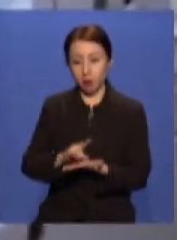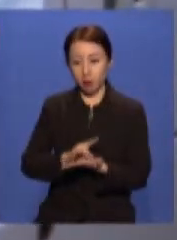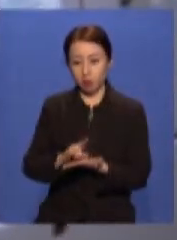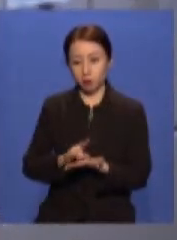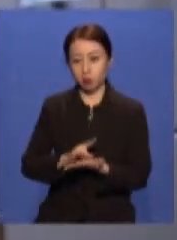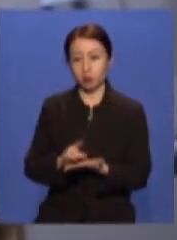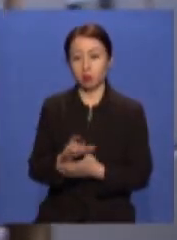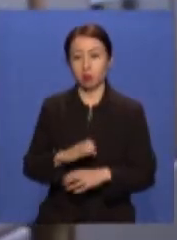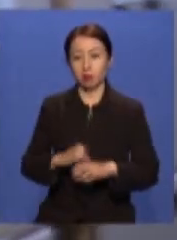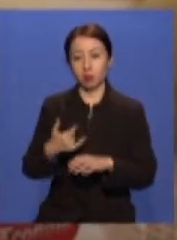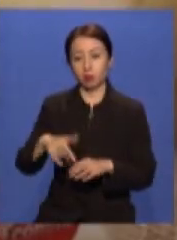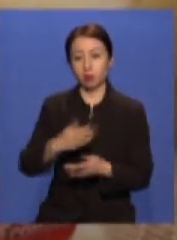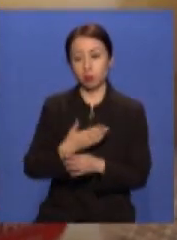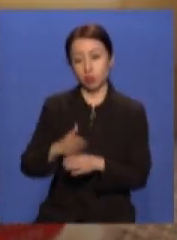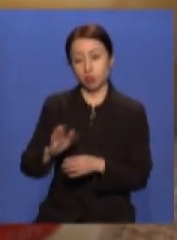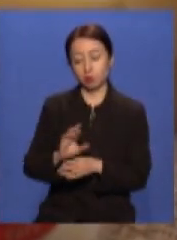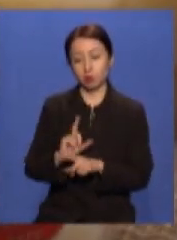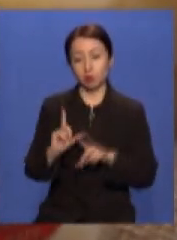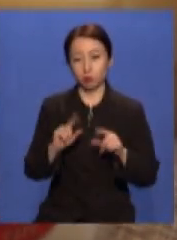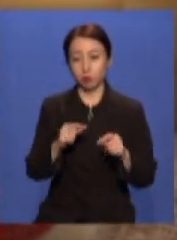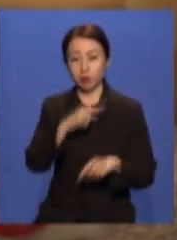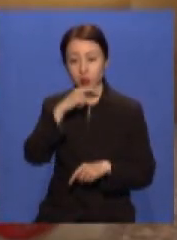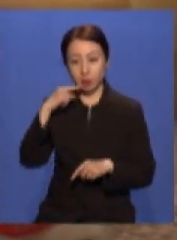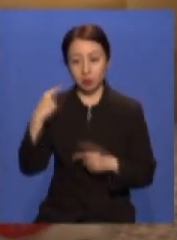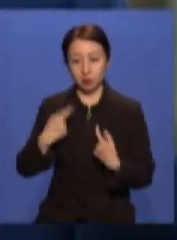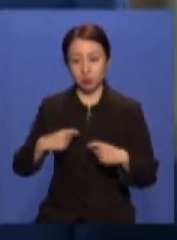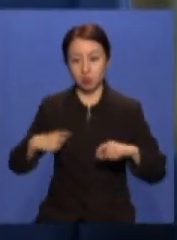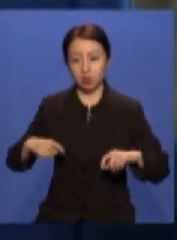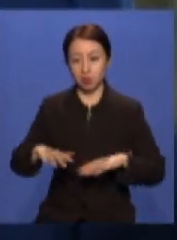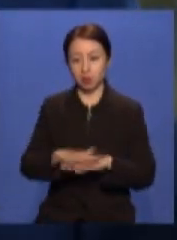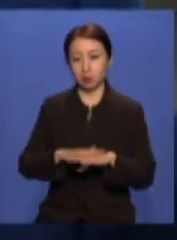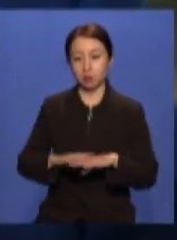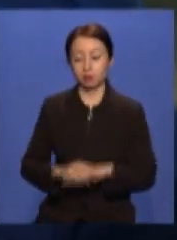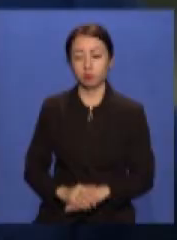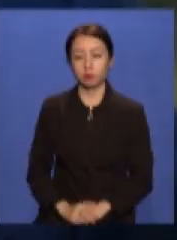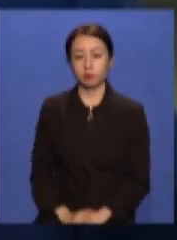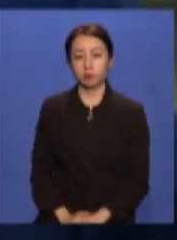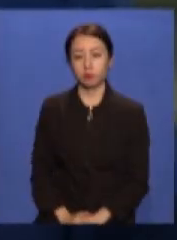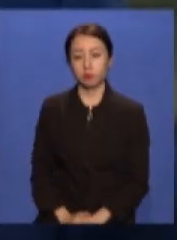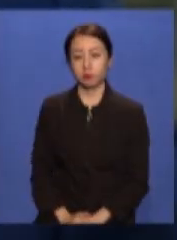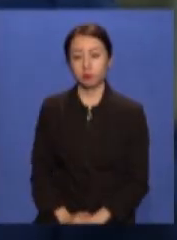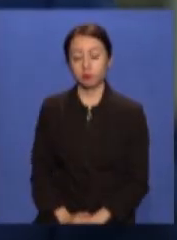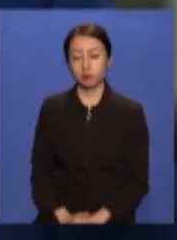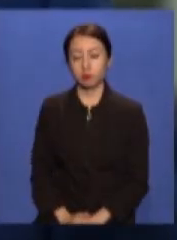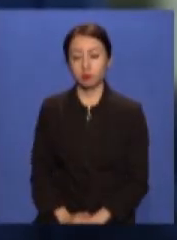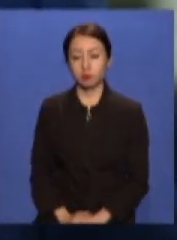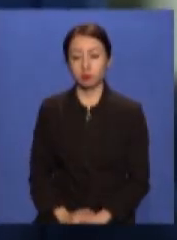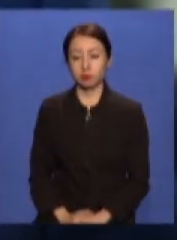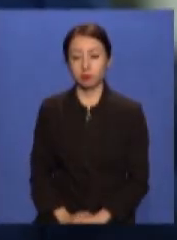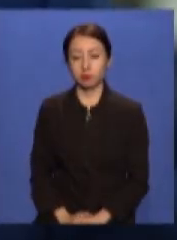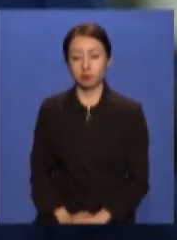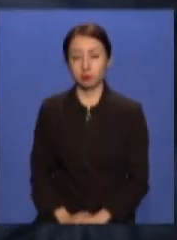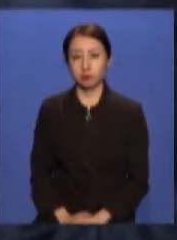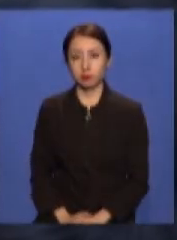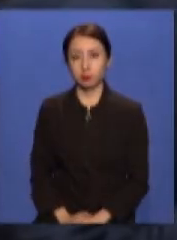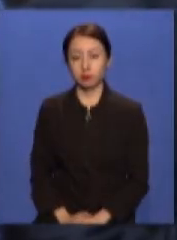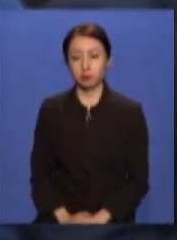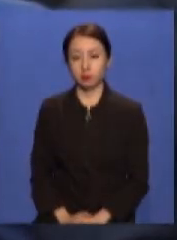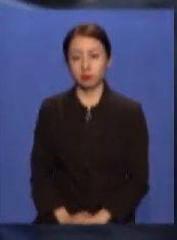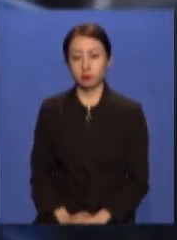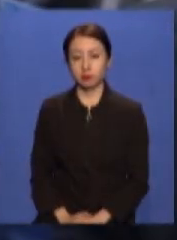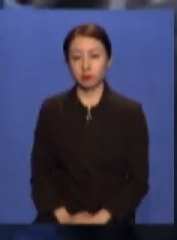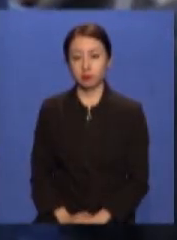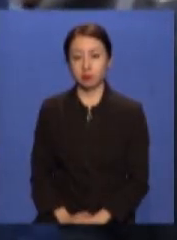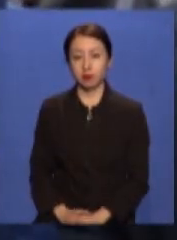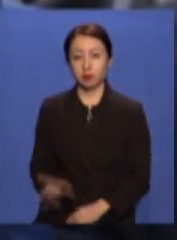моющие средства. Часть продукции идет на российский рынок. Сколько видов продукции вы здесь производите? Ну, в